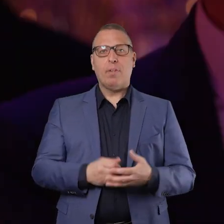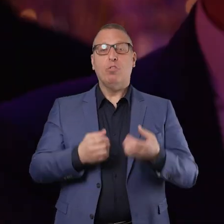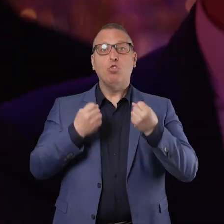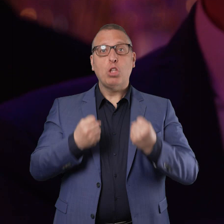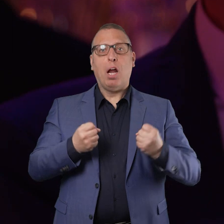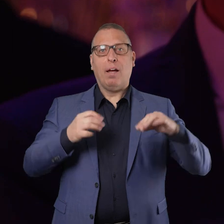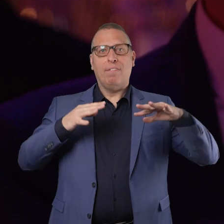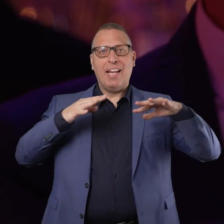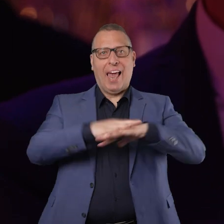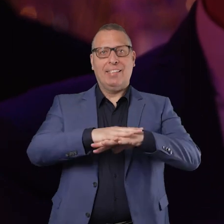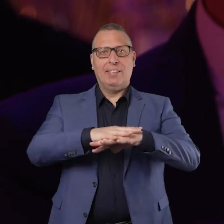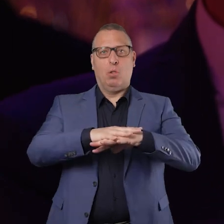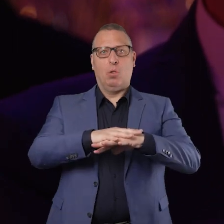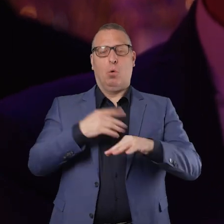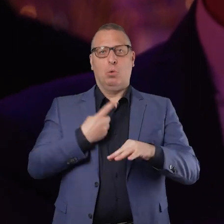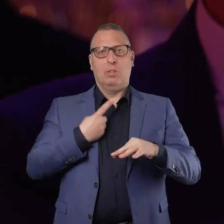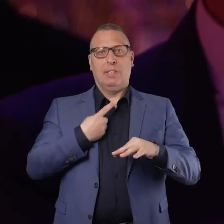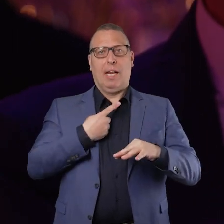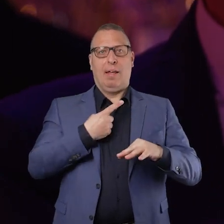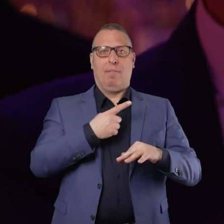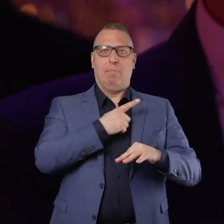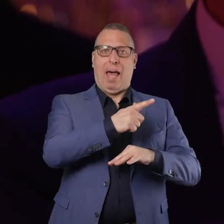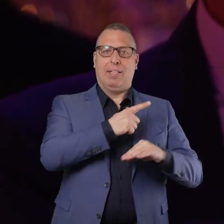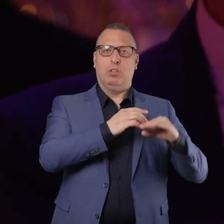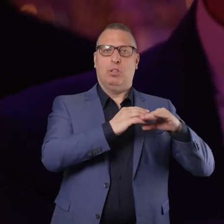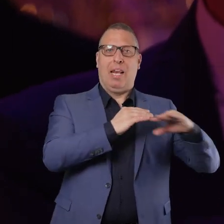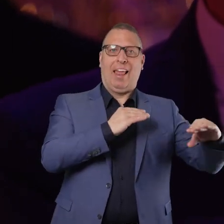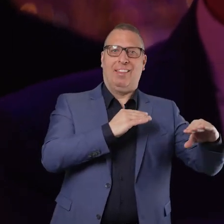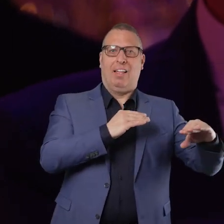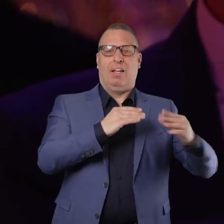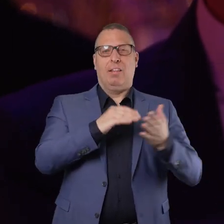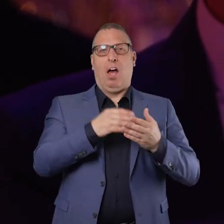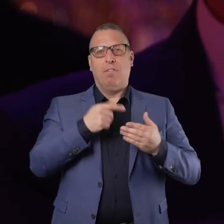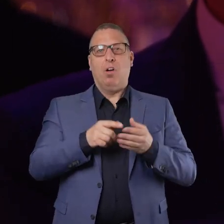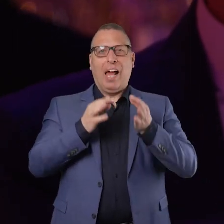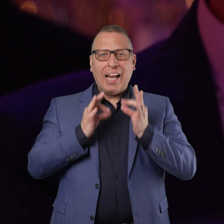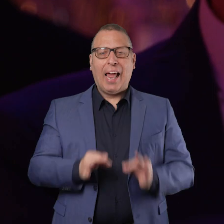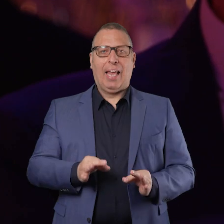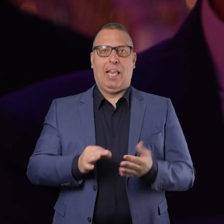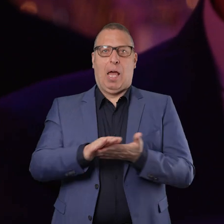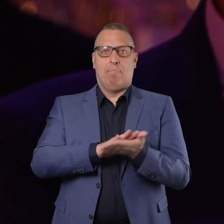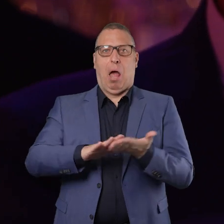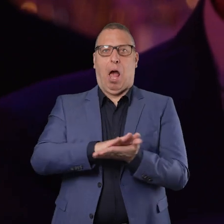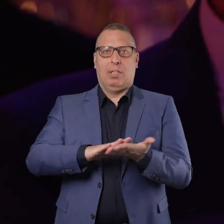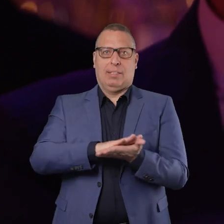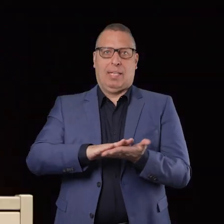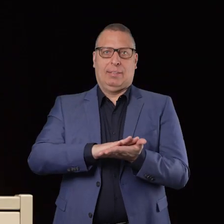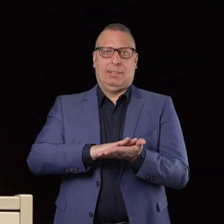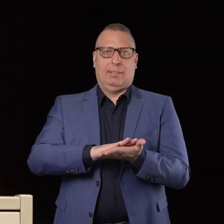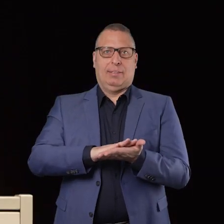Die große Vernetzung zwischen unseren beiden Staaten führt dazu, dass die rechtlichen